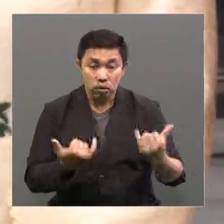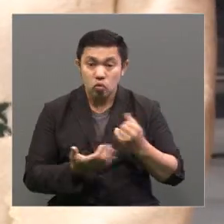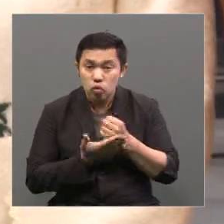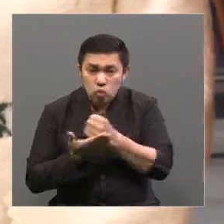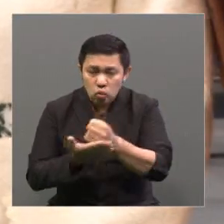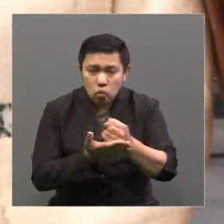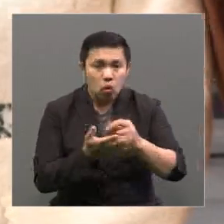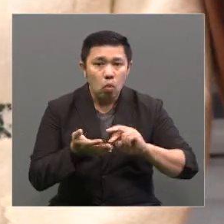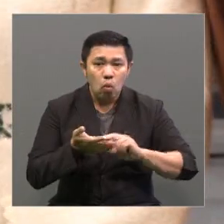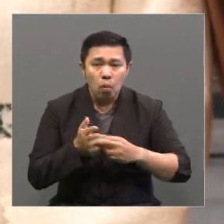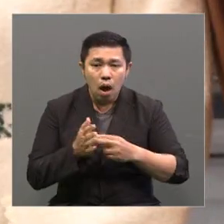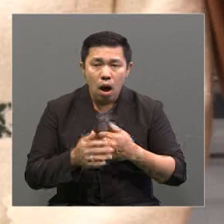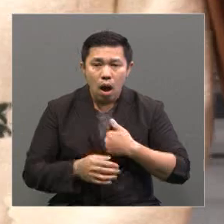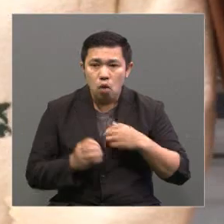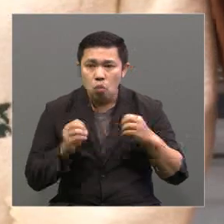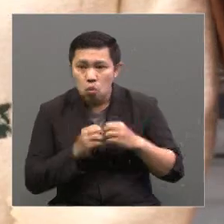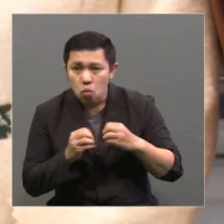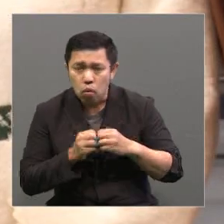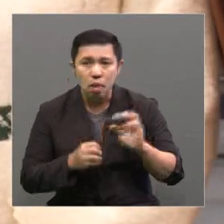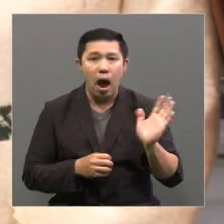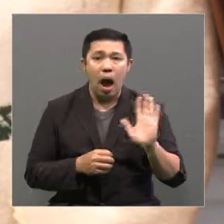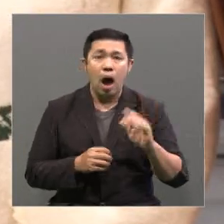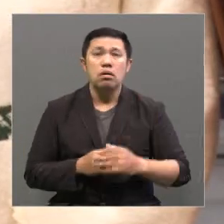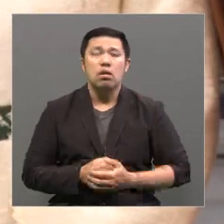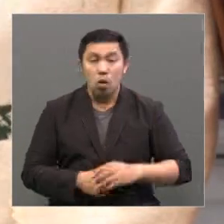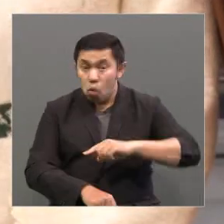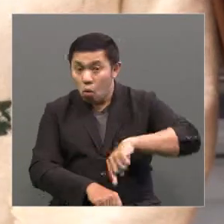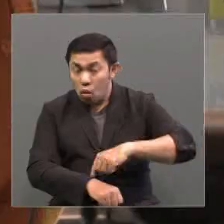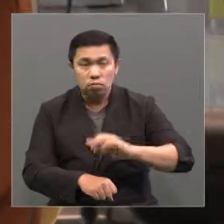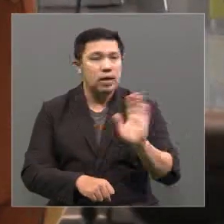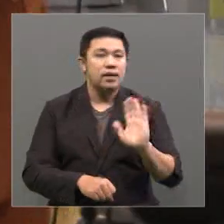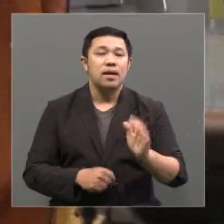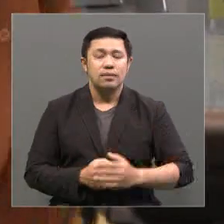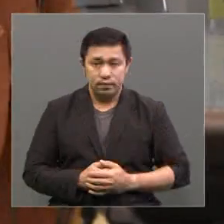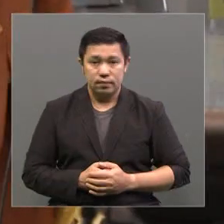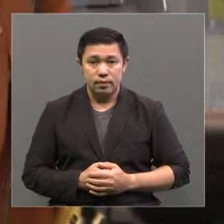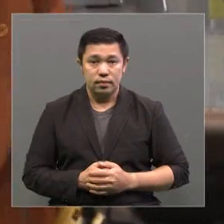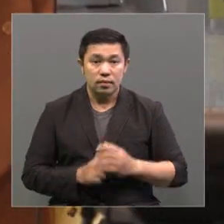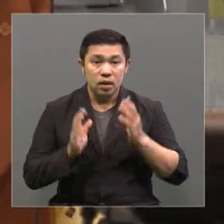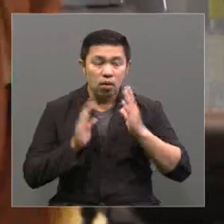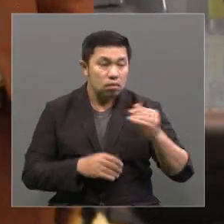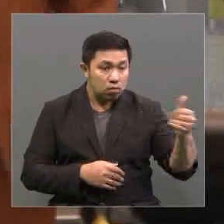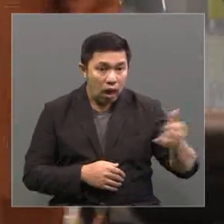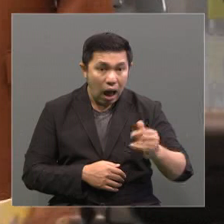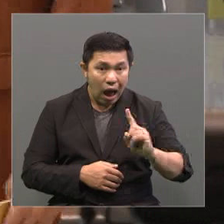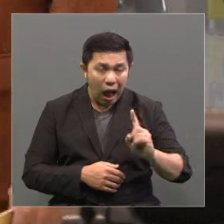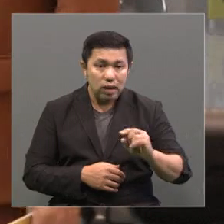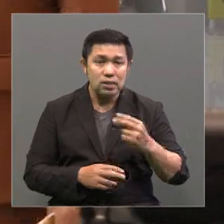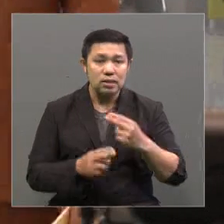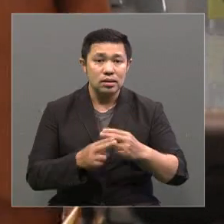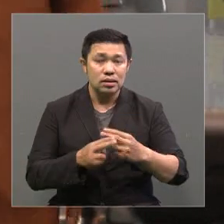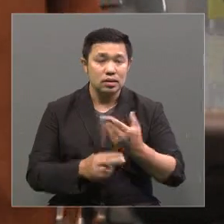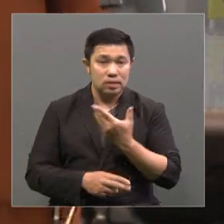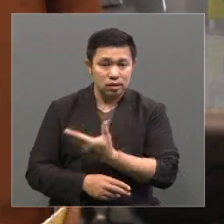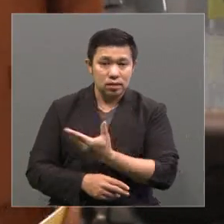ในครั้งนี้ไม่มีเจตนาที่จะแทรกแซงคดีหรือทำให้คดีความล่าช้าค่ะส่วนวันนี้คนที่มารับเรื่องนะคะว่าที่ร้อยตรีธนกฤ